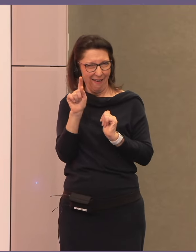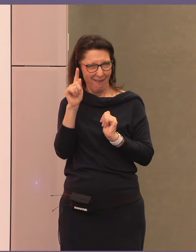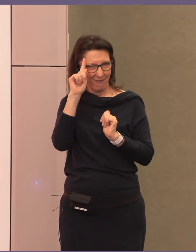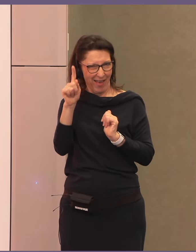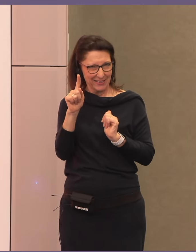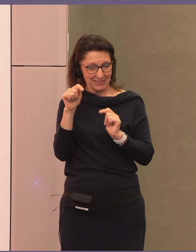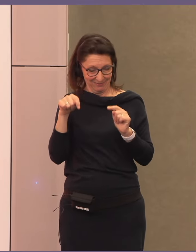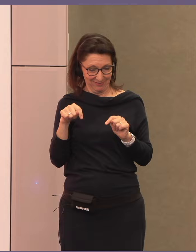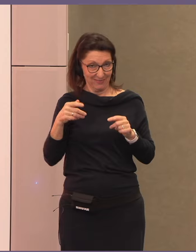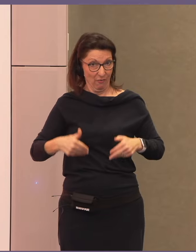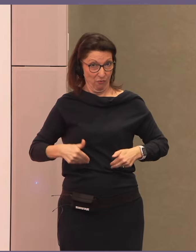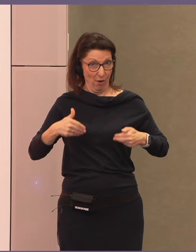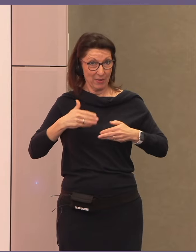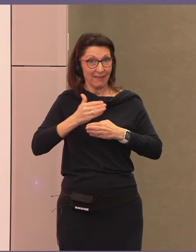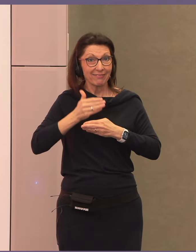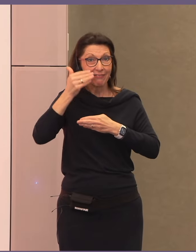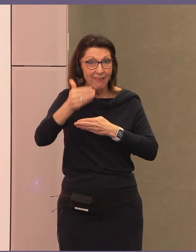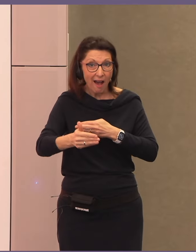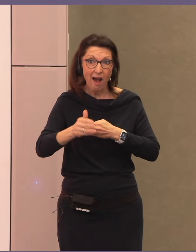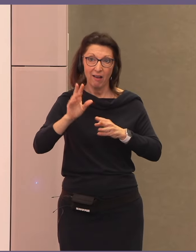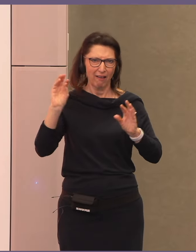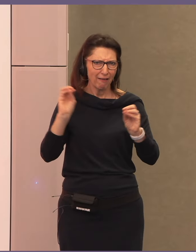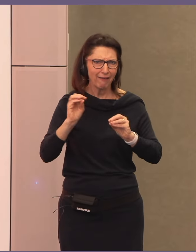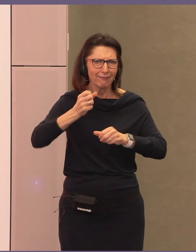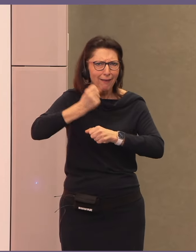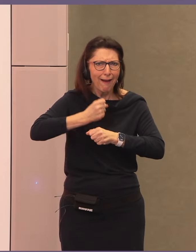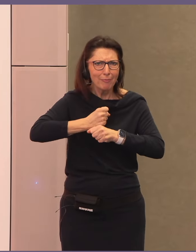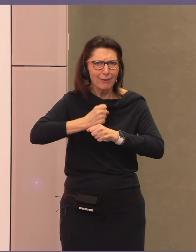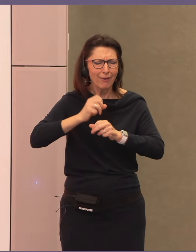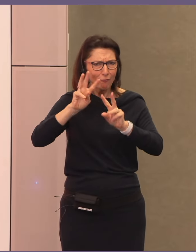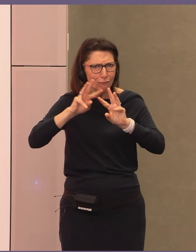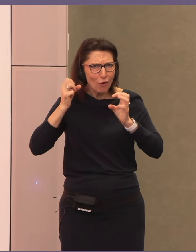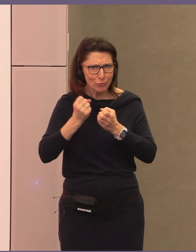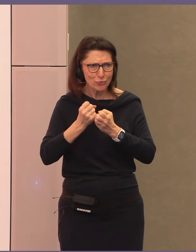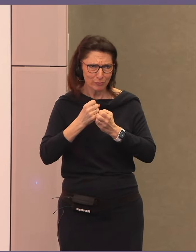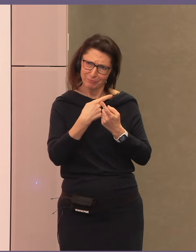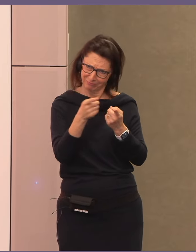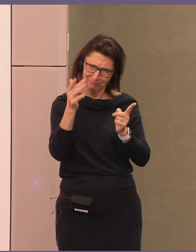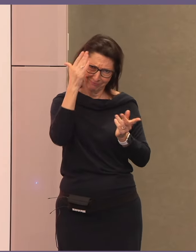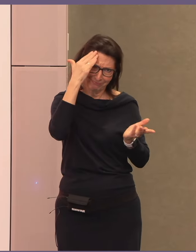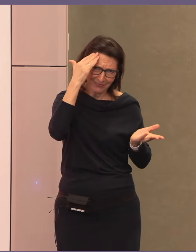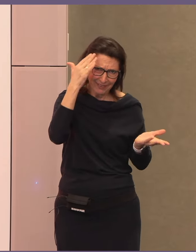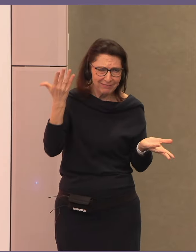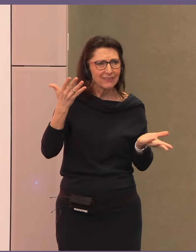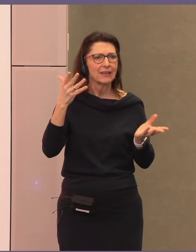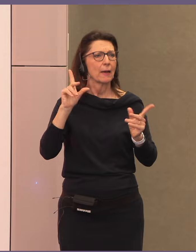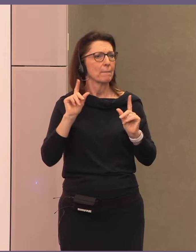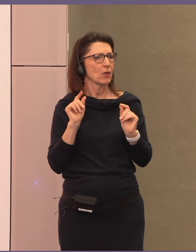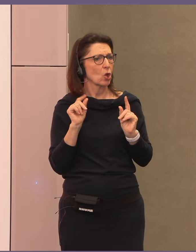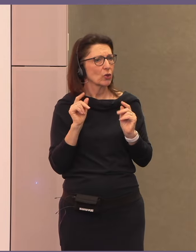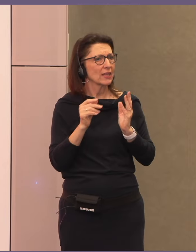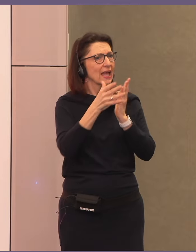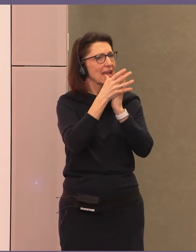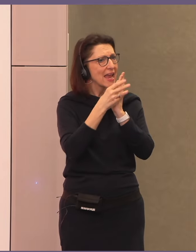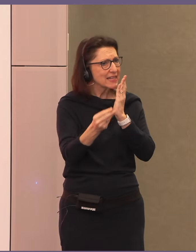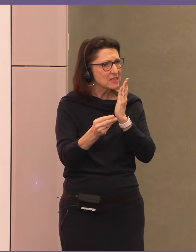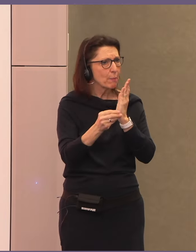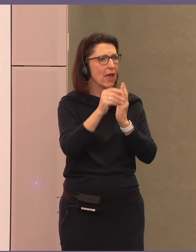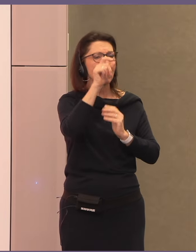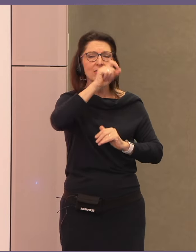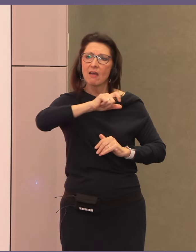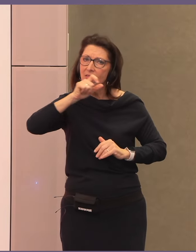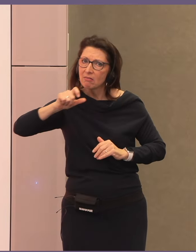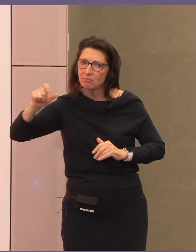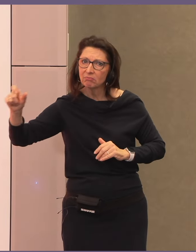Anschluss an diesen Vormittag wirklich gearbeitet in den Workshops. Also da gibt es auch Inhalt, der eben von den Expertinnen dann mitverhandelt